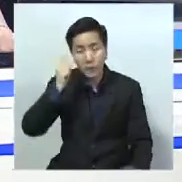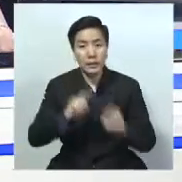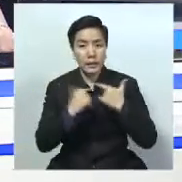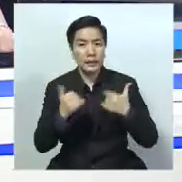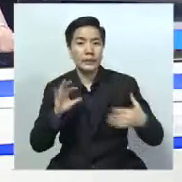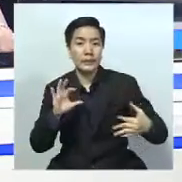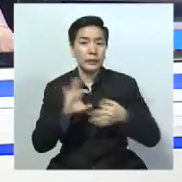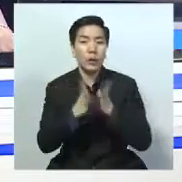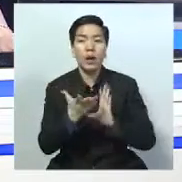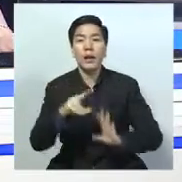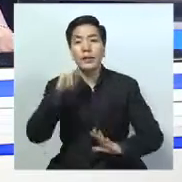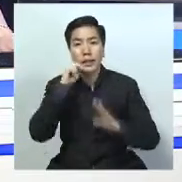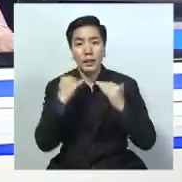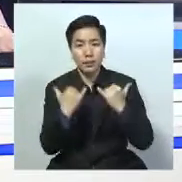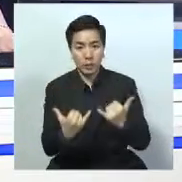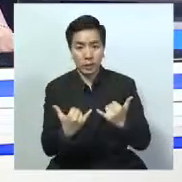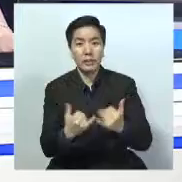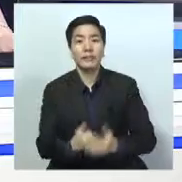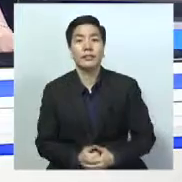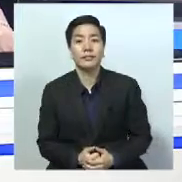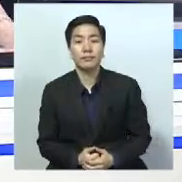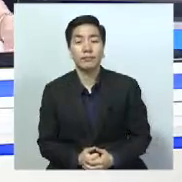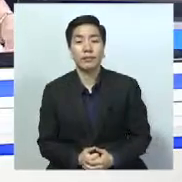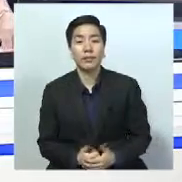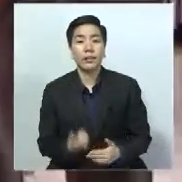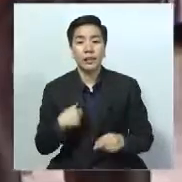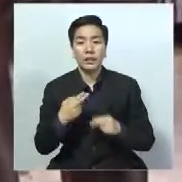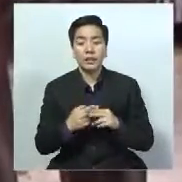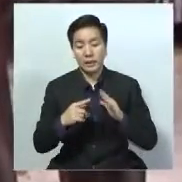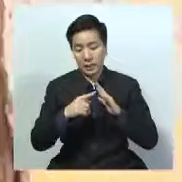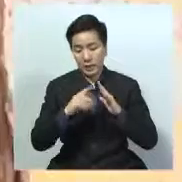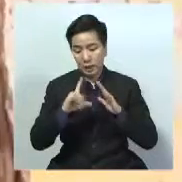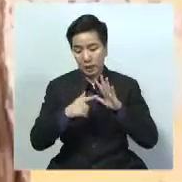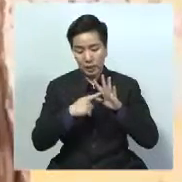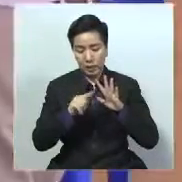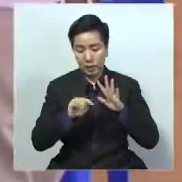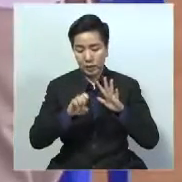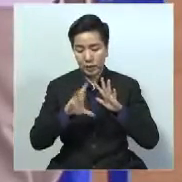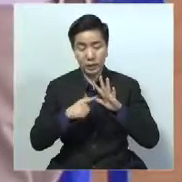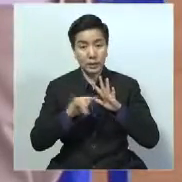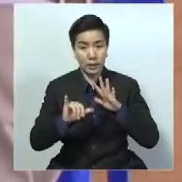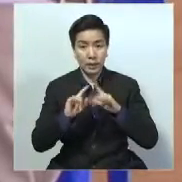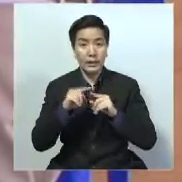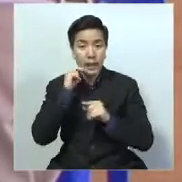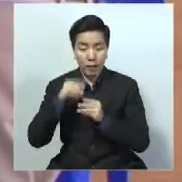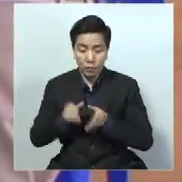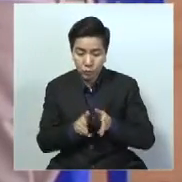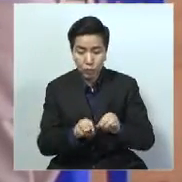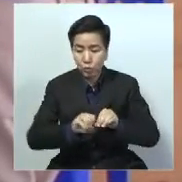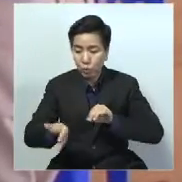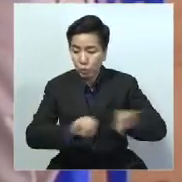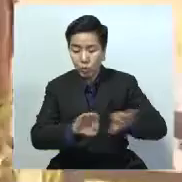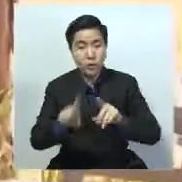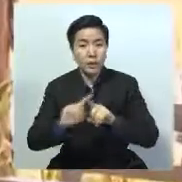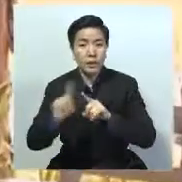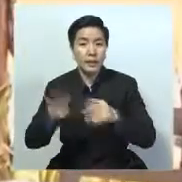รถึงสถานการณ์น้ำในพื้นที่ในขณะนี้ค่ะนายเชิดชายปุณณบุตรหัวหน้าฝ่ายส่งน้ำและบำรุงรักษ